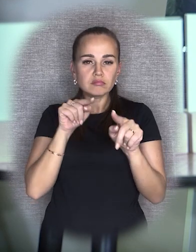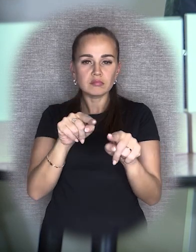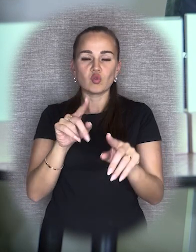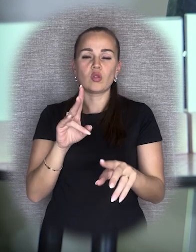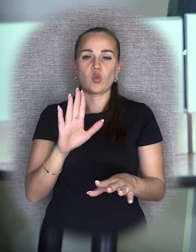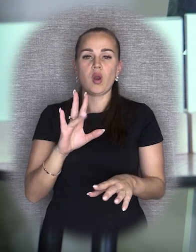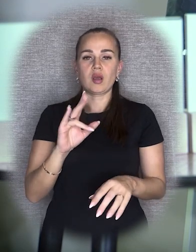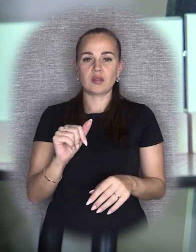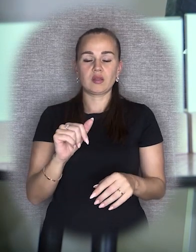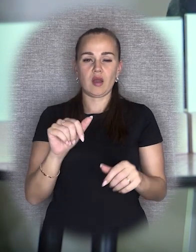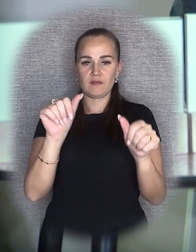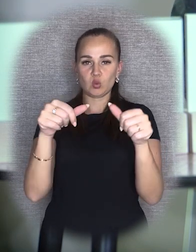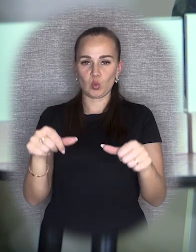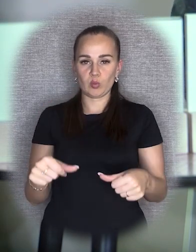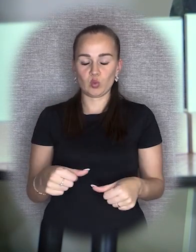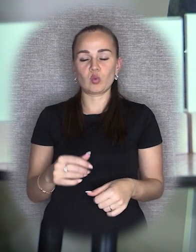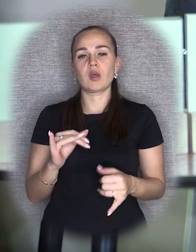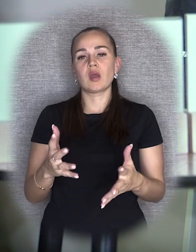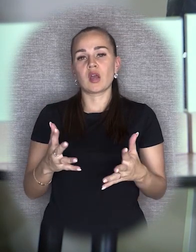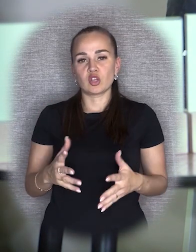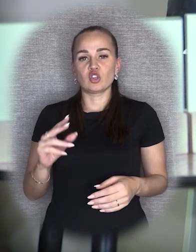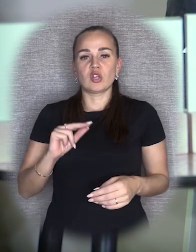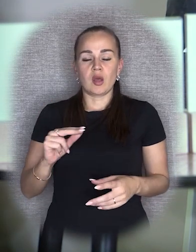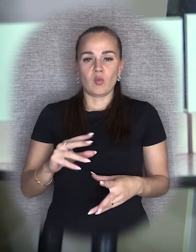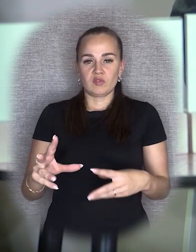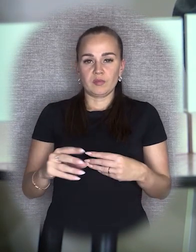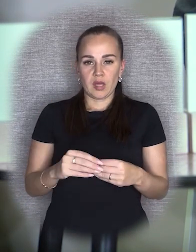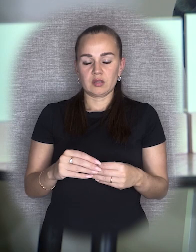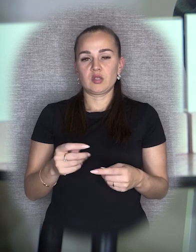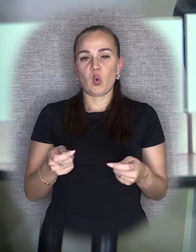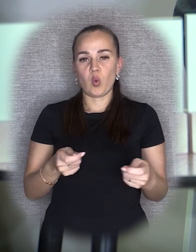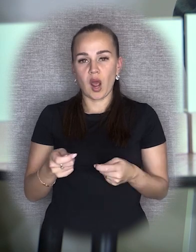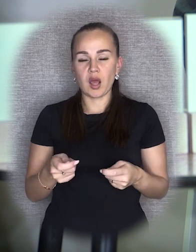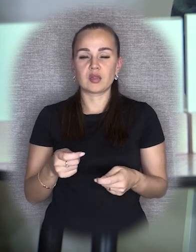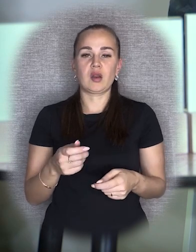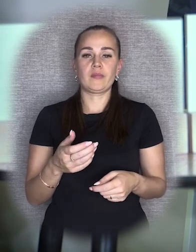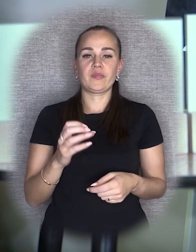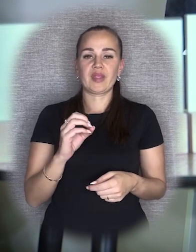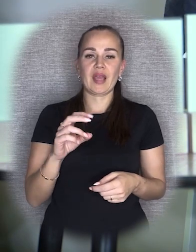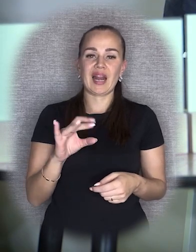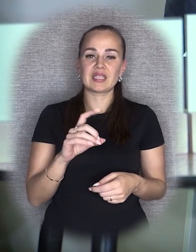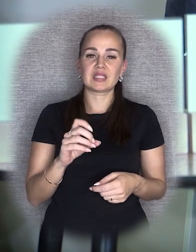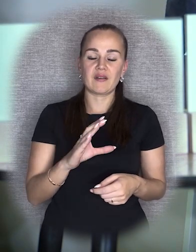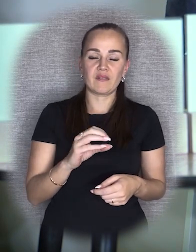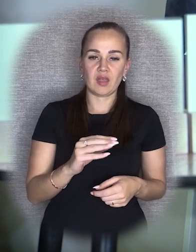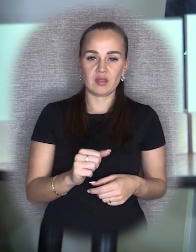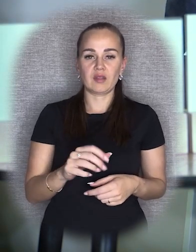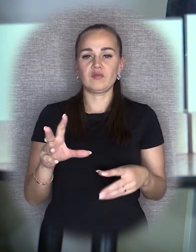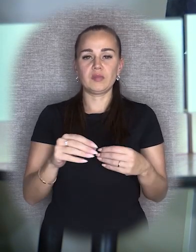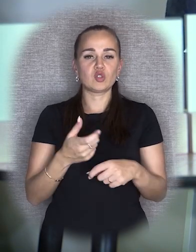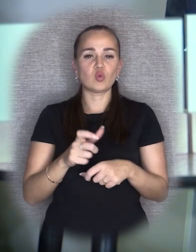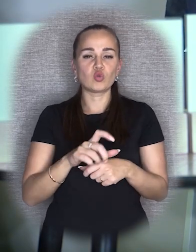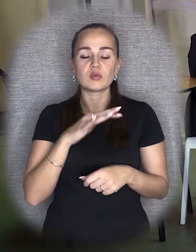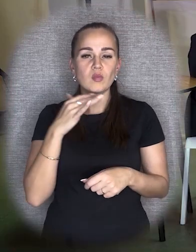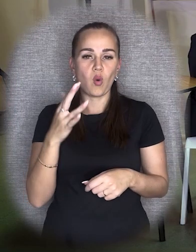Ну, естественно, это работа с куратором, с Елизаветой. То есть очень много времени мы провели над тем, какую скульптуру, как и куда